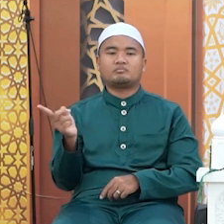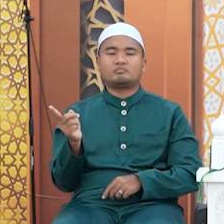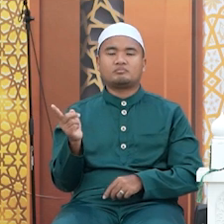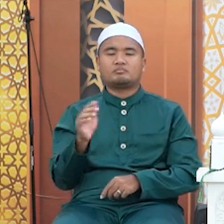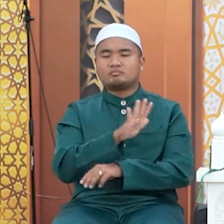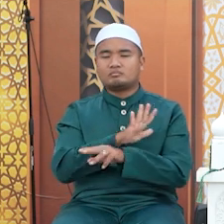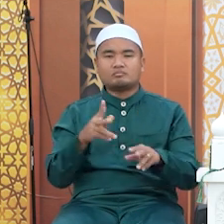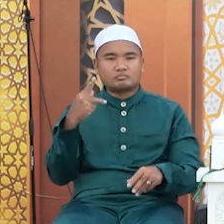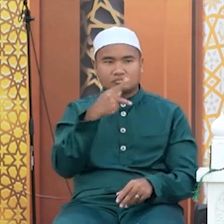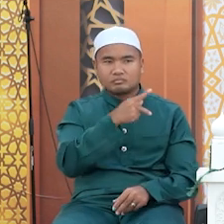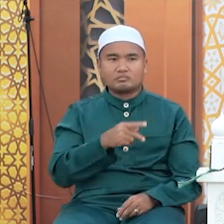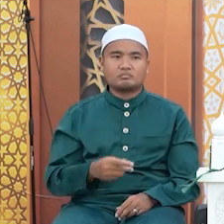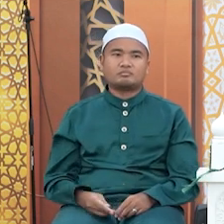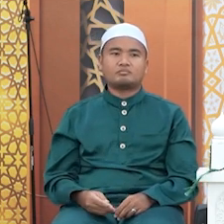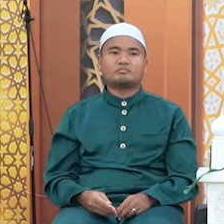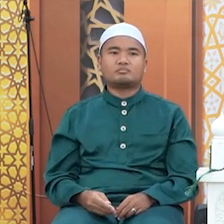Dia tak puasa, dia tak makan banyak.